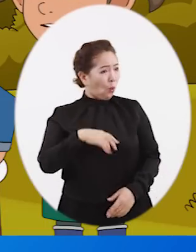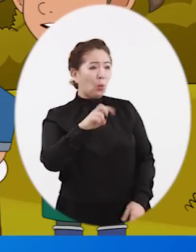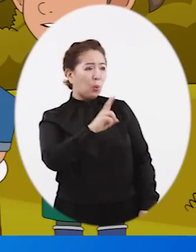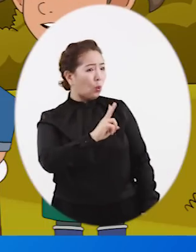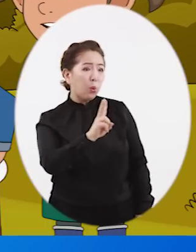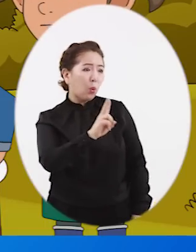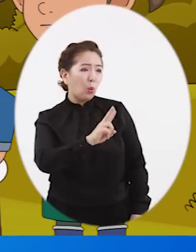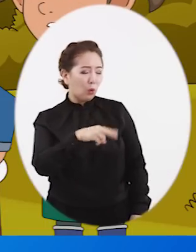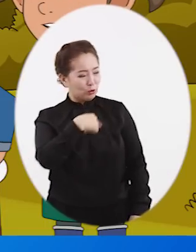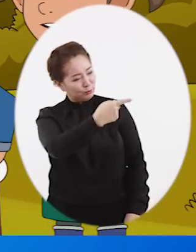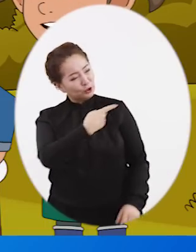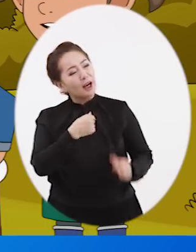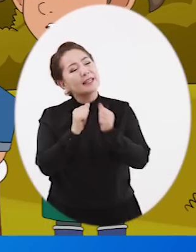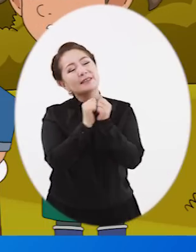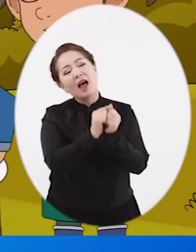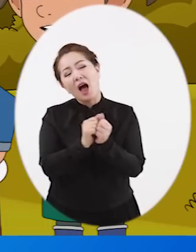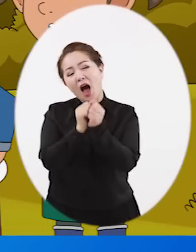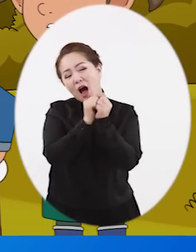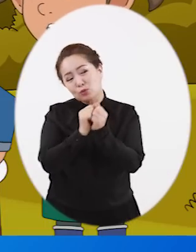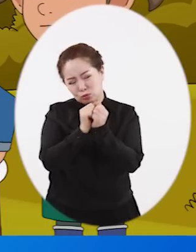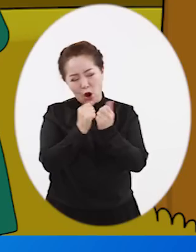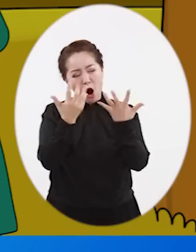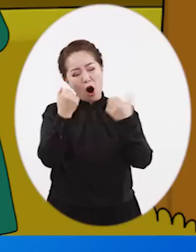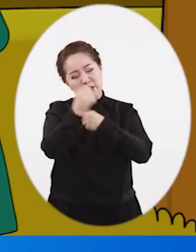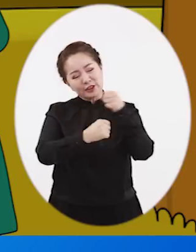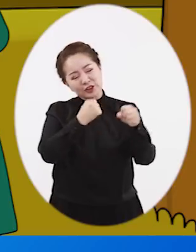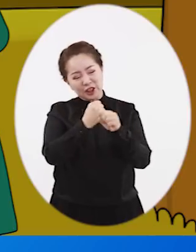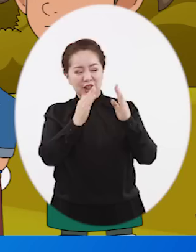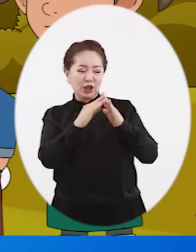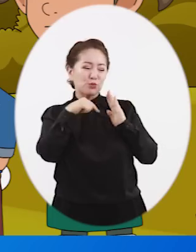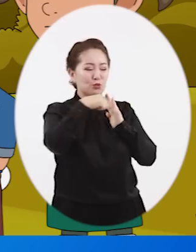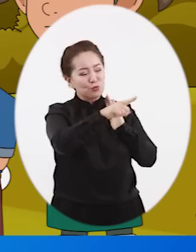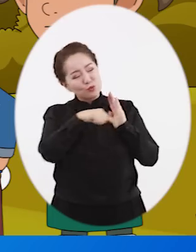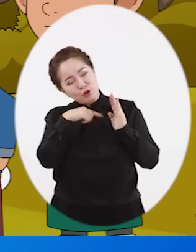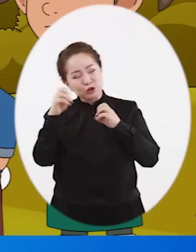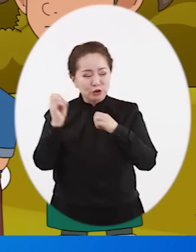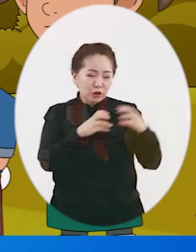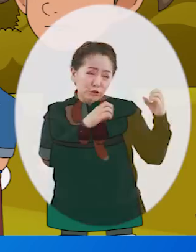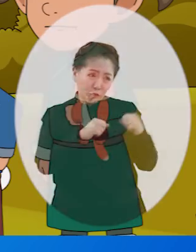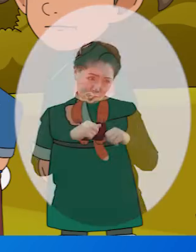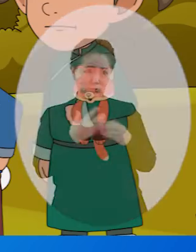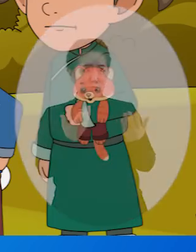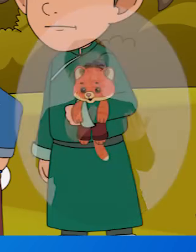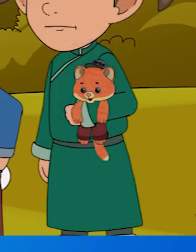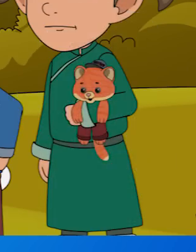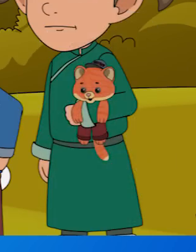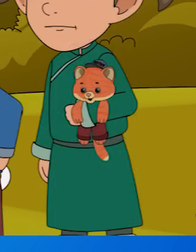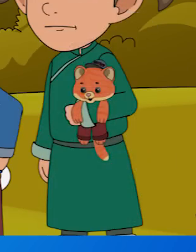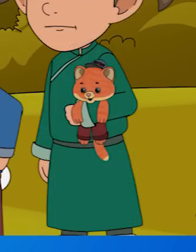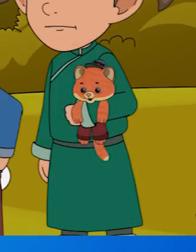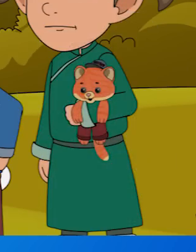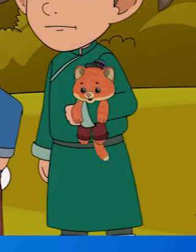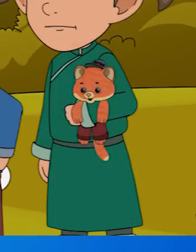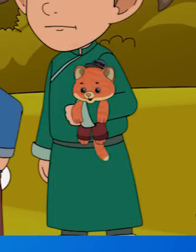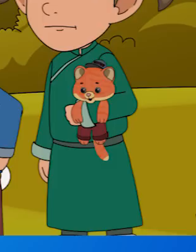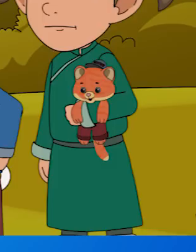чинь бид нар таныг өвөөг идэх гэж байгаа юм болов л гэж бодлоо. Харин тийм. Үгүй. Бид нар чинь найзууд